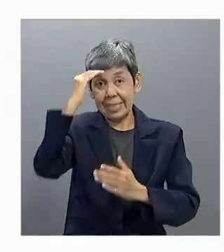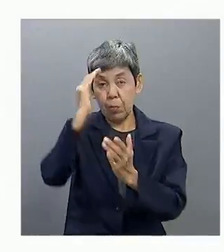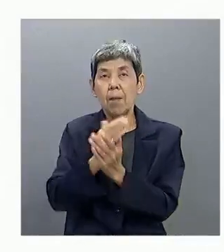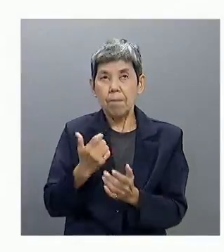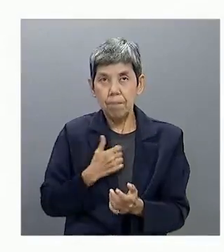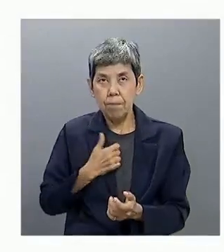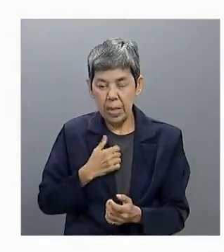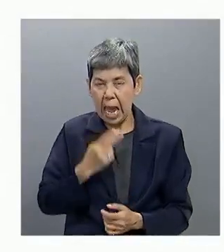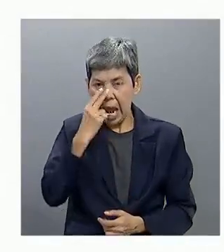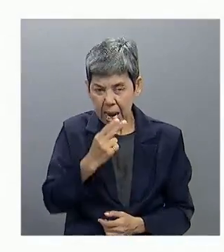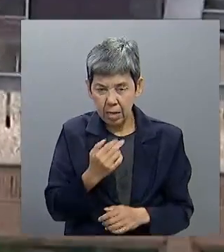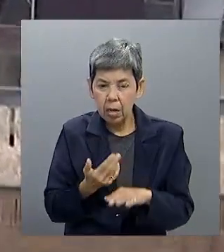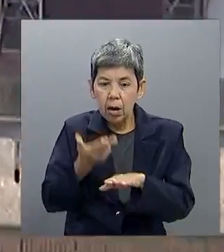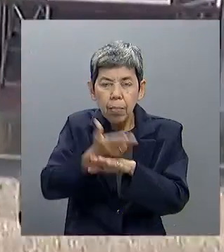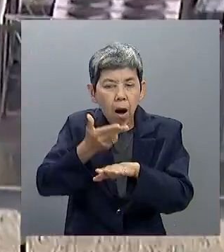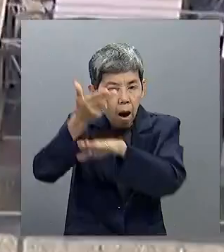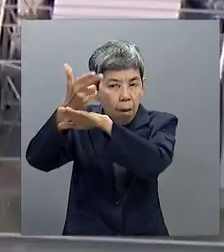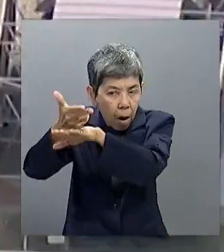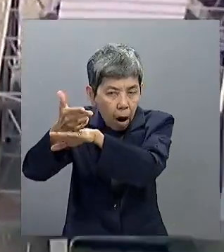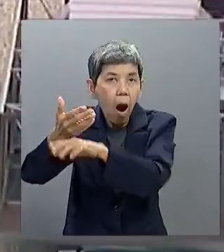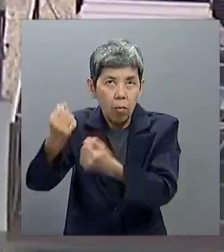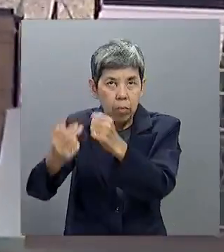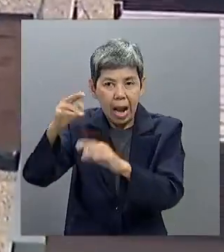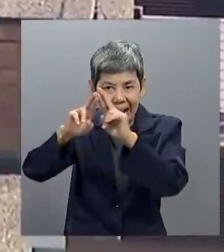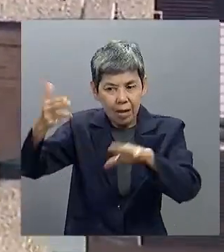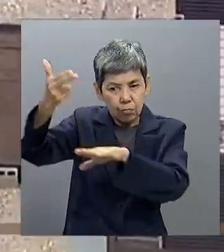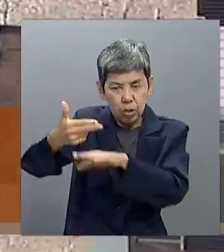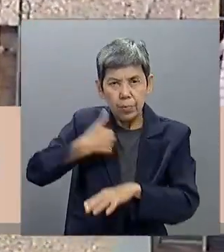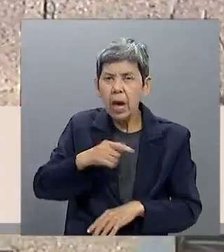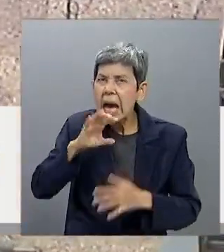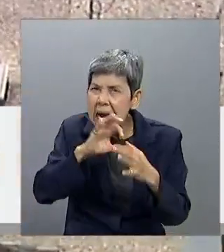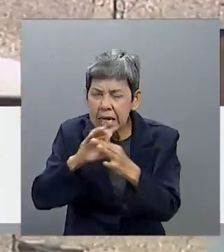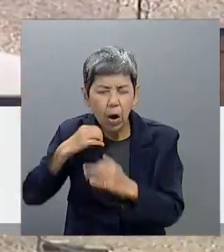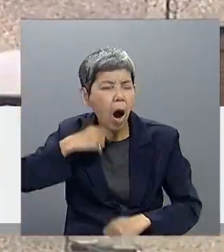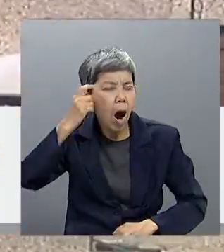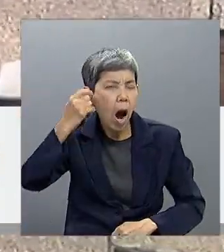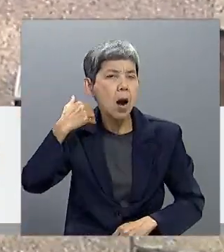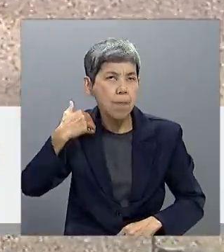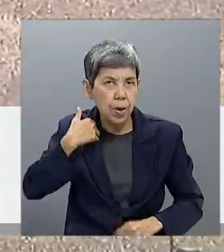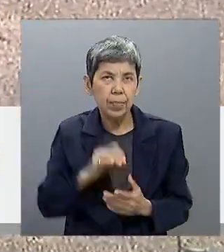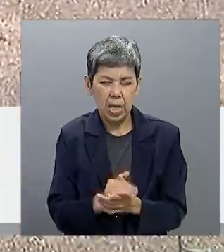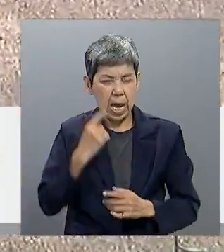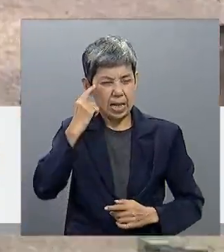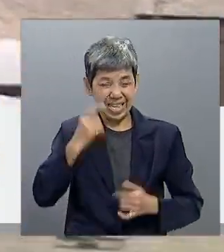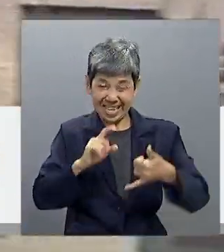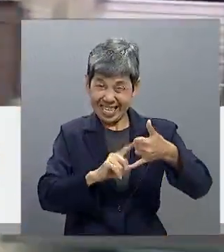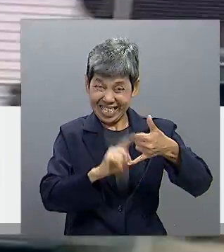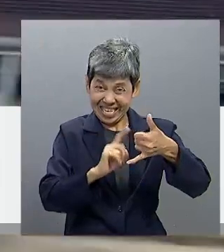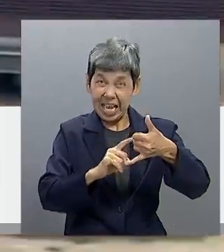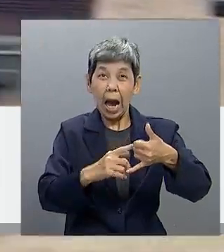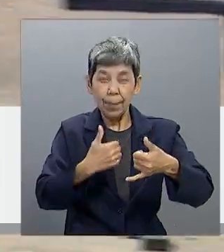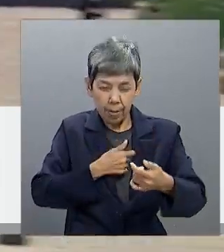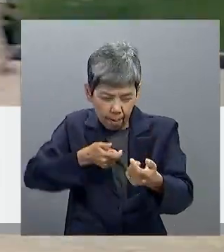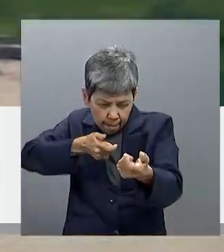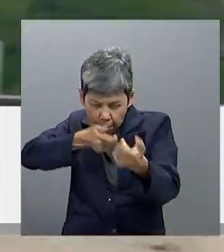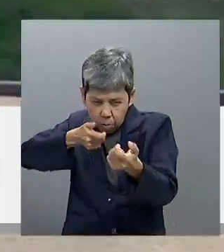หลังคาของร้านค้าแห่งหนึ่งใกล้จุดเกิดเหตุด้วยสอดคล้องกับการสันนิษฐานก่อนหน้านี้ที่คาดว่าผู้ก่อเหตุน่าจะยิงปืนลงมา